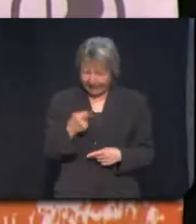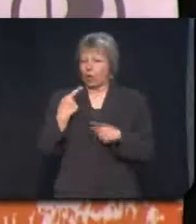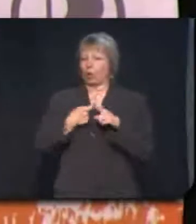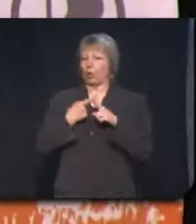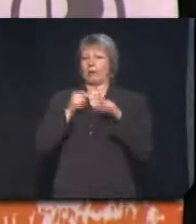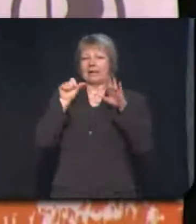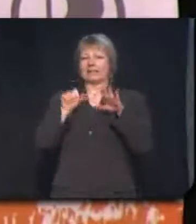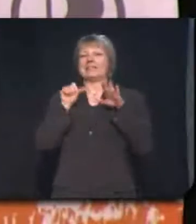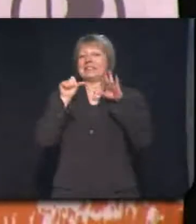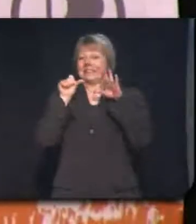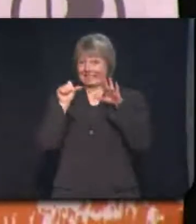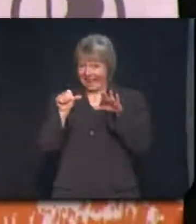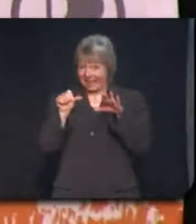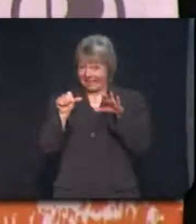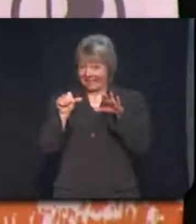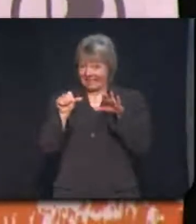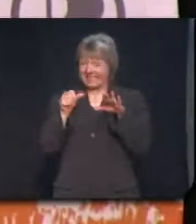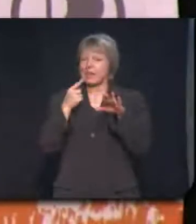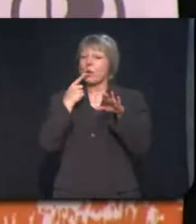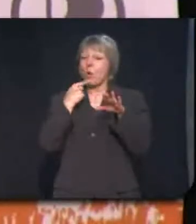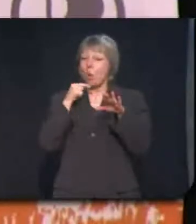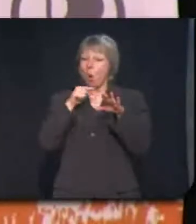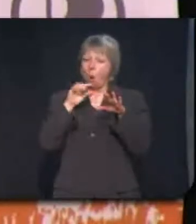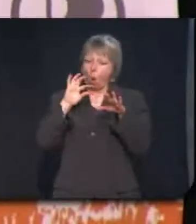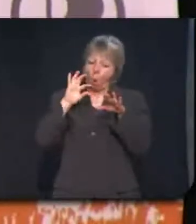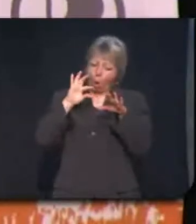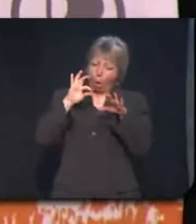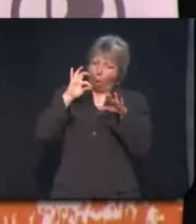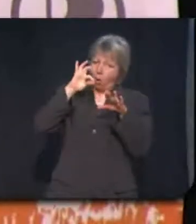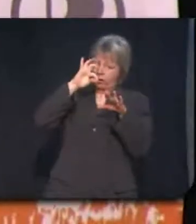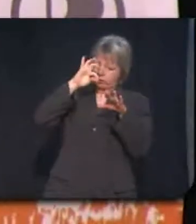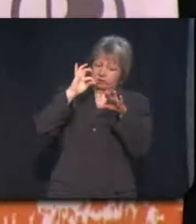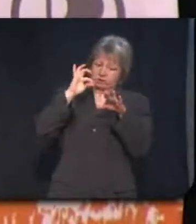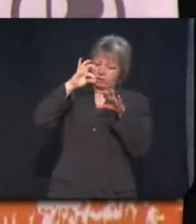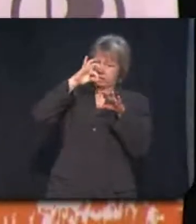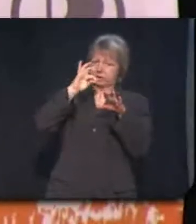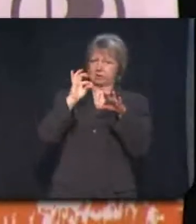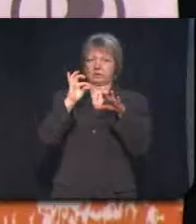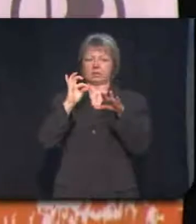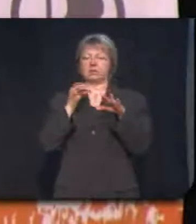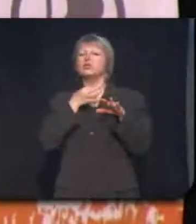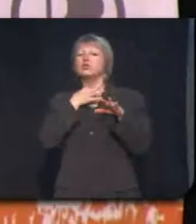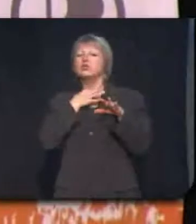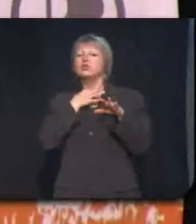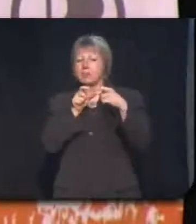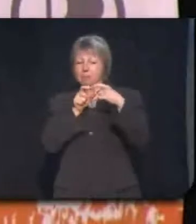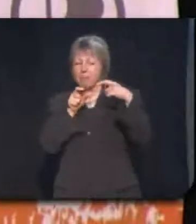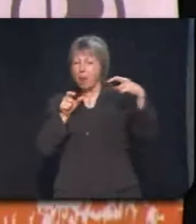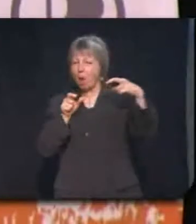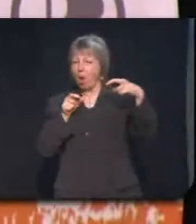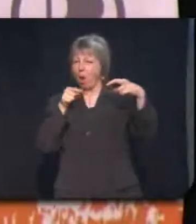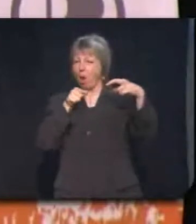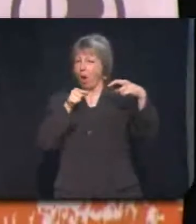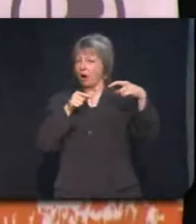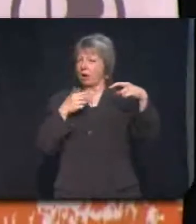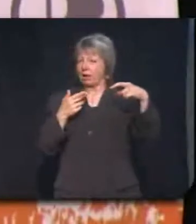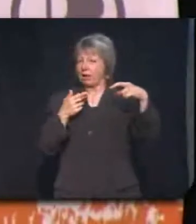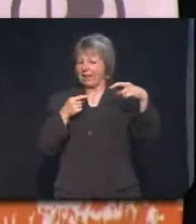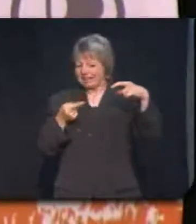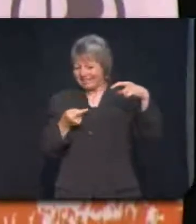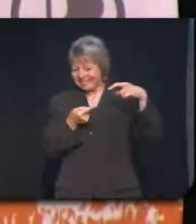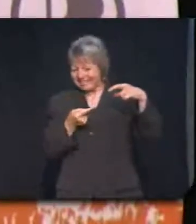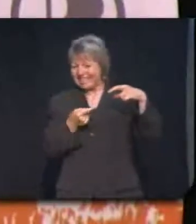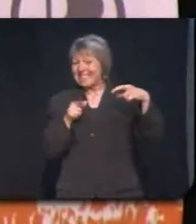16 der ist rot wenn man stimmblog danach nicht die Nummer